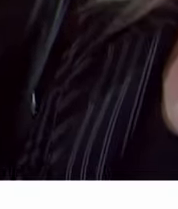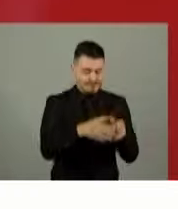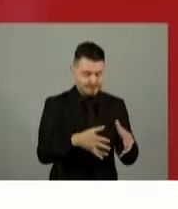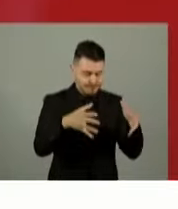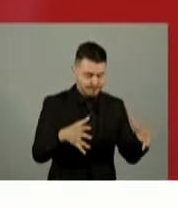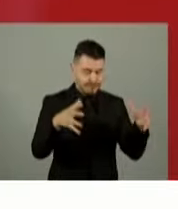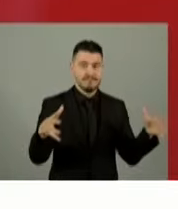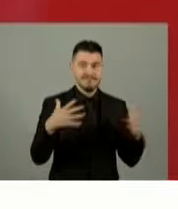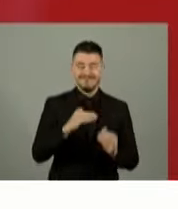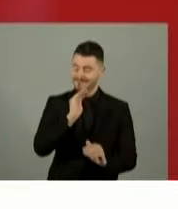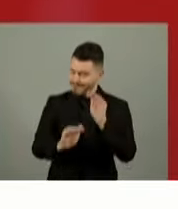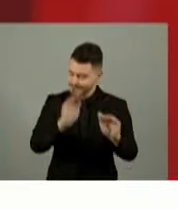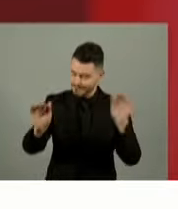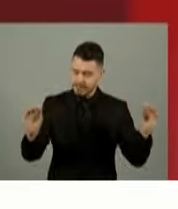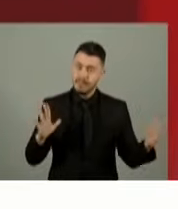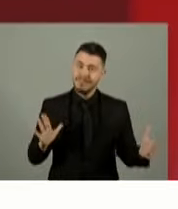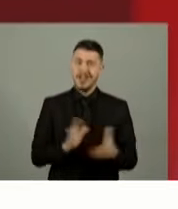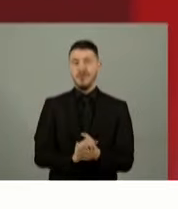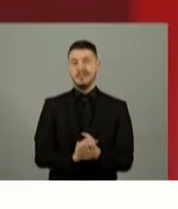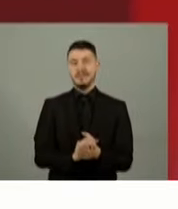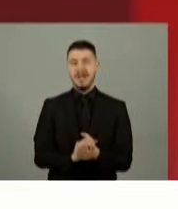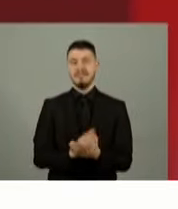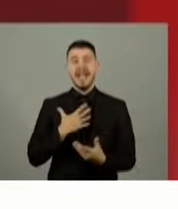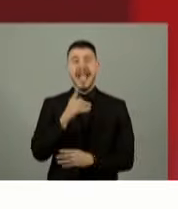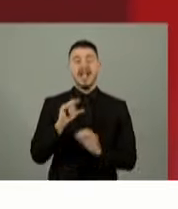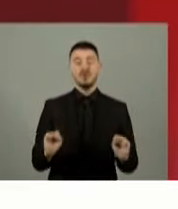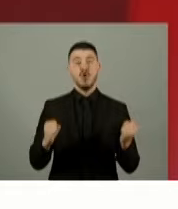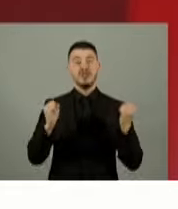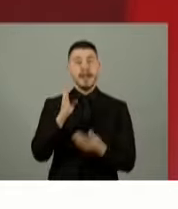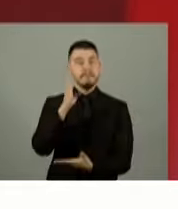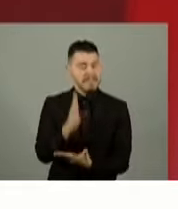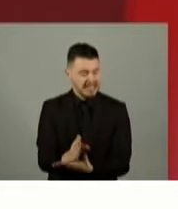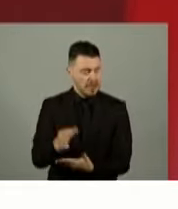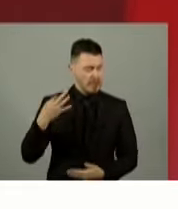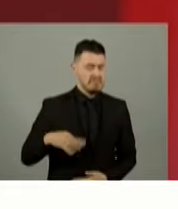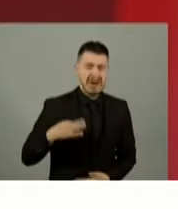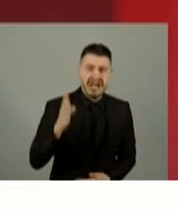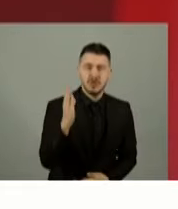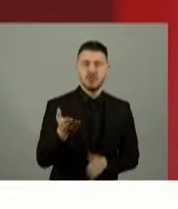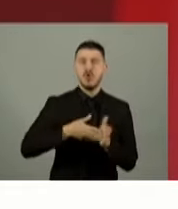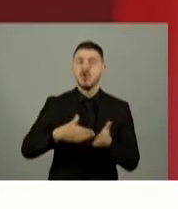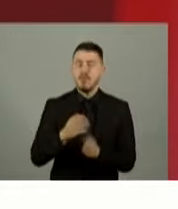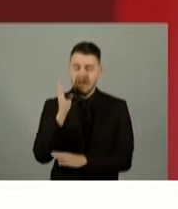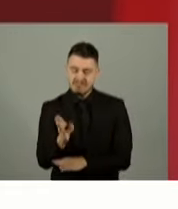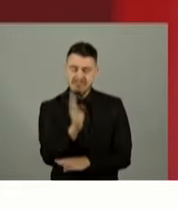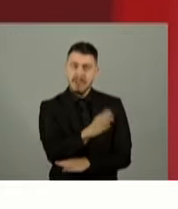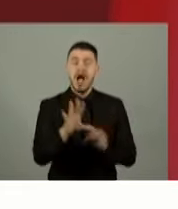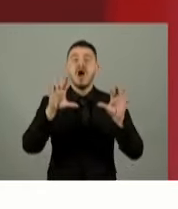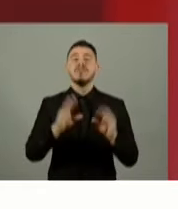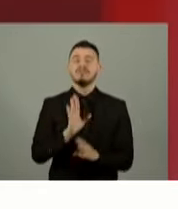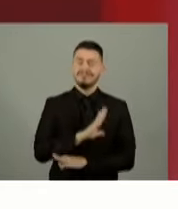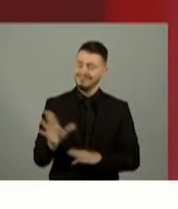που τον ανέδειξαν. Και τώρα έχει μια παλινδρόμηση, η οποία μερικοί λένε ότι απλώς θα ξαναεπανέλθει εκεί που